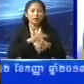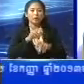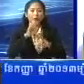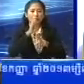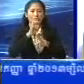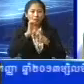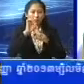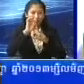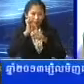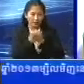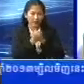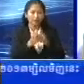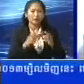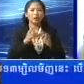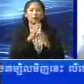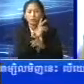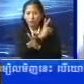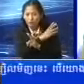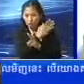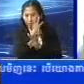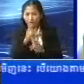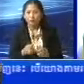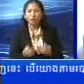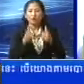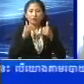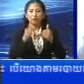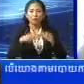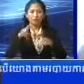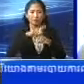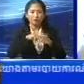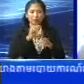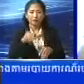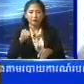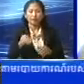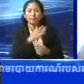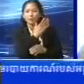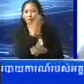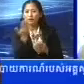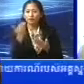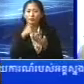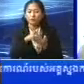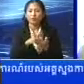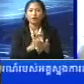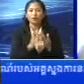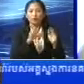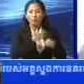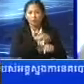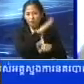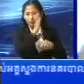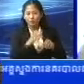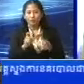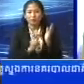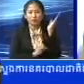ស្ថានត្រូវថែរក្សាព្រៃឈើឲ្យដកឡើងវិញតាមធម្មជាតិឬដាំដុះព្រៃឈើឡើងវិញដូចជាឈើធ្នង់ឈើទាលក៏គិ